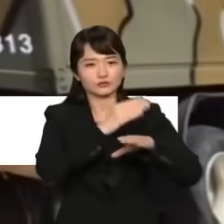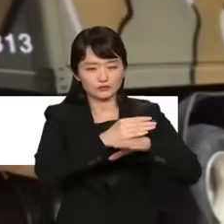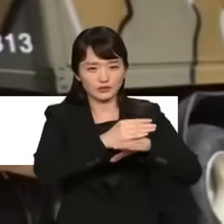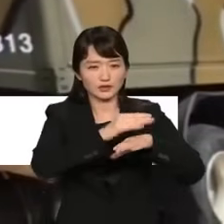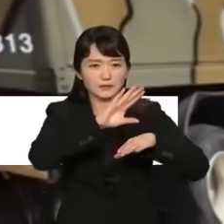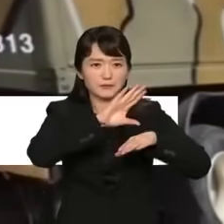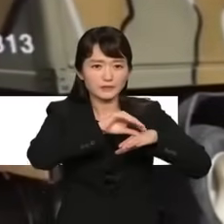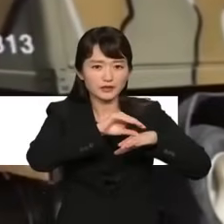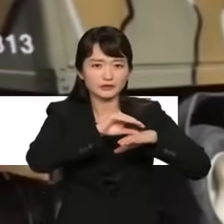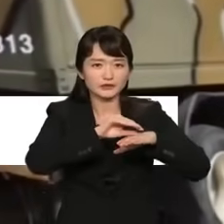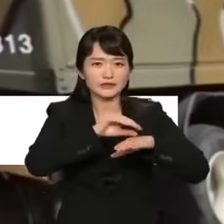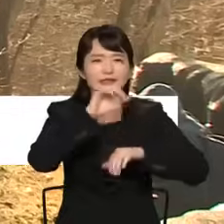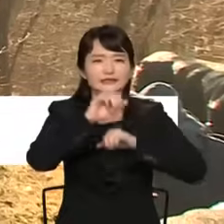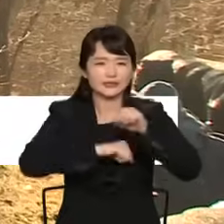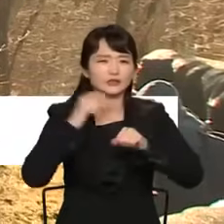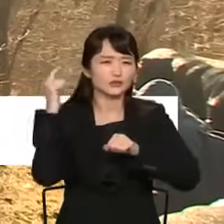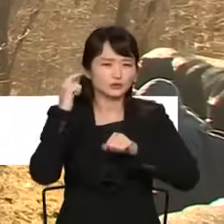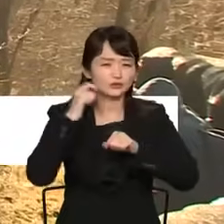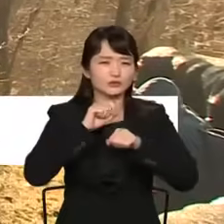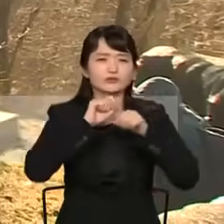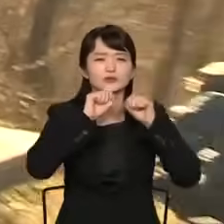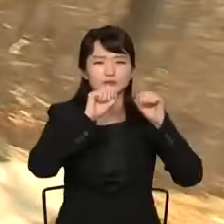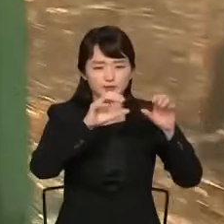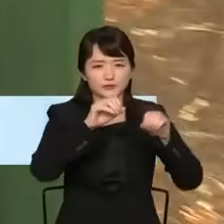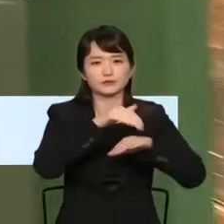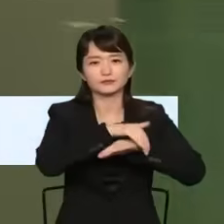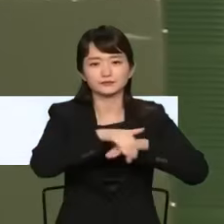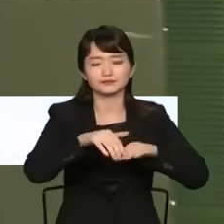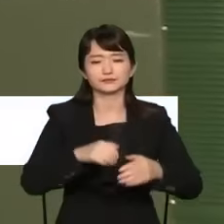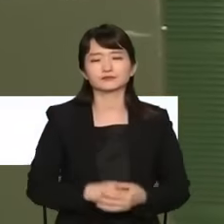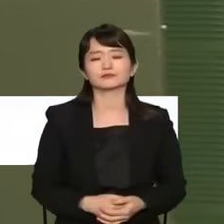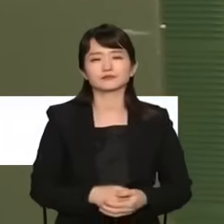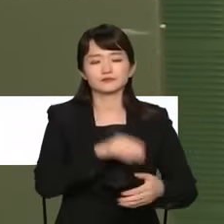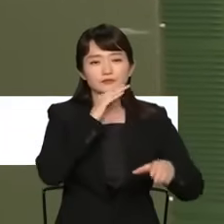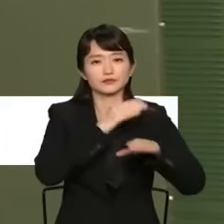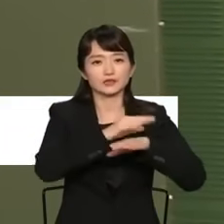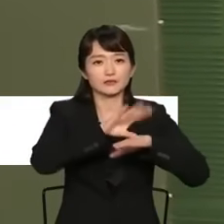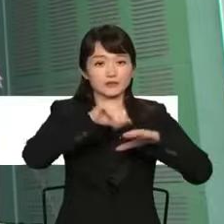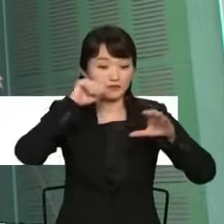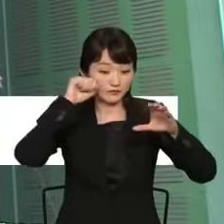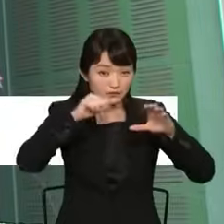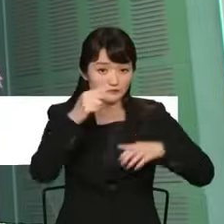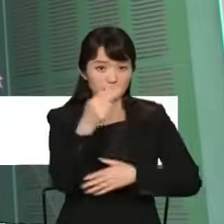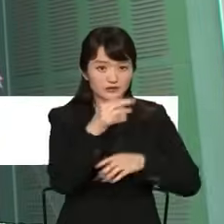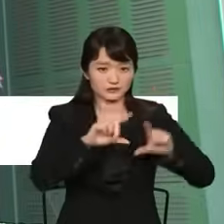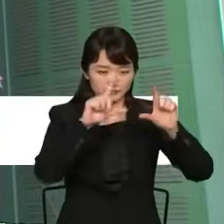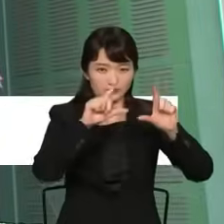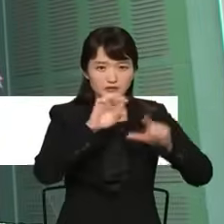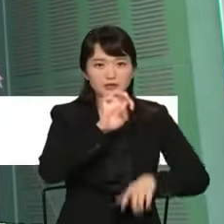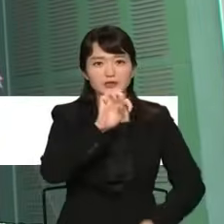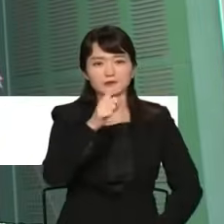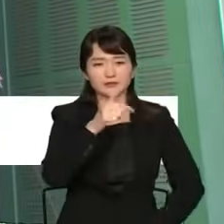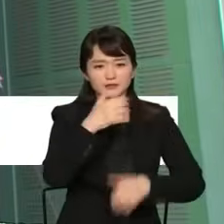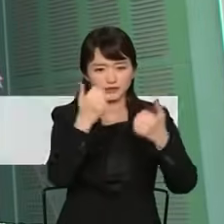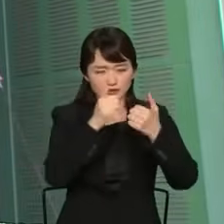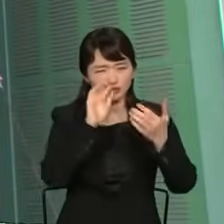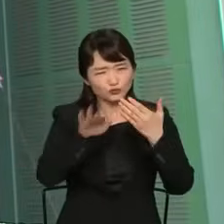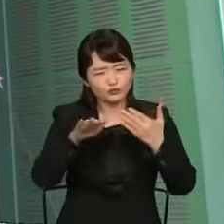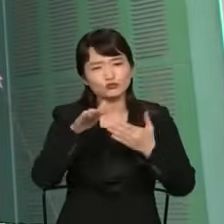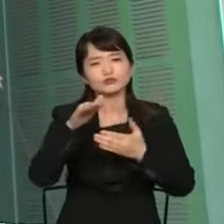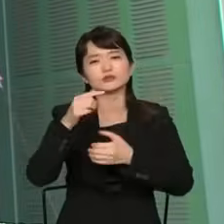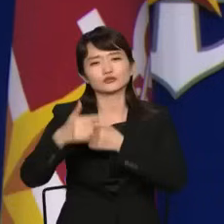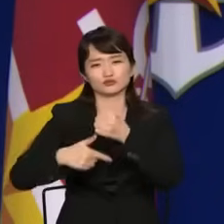소리를 내보낼 예정입니다. 대북 확성기 방송 재개는 지난 2018년 판문점 회담 후 6년여